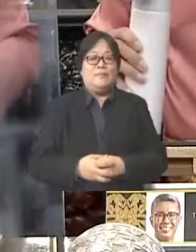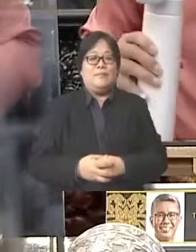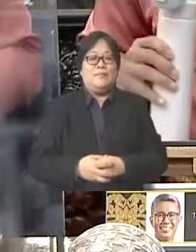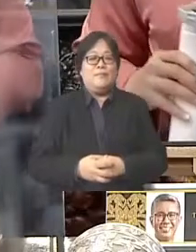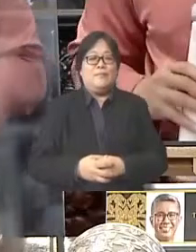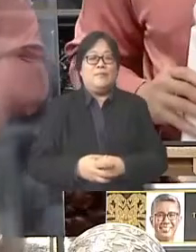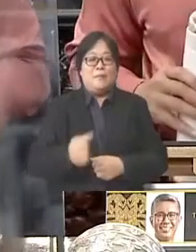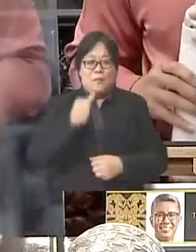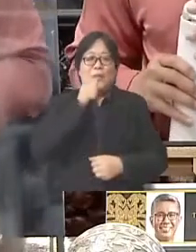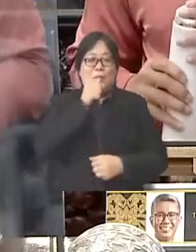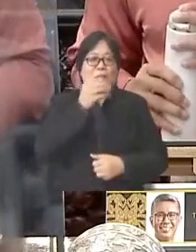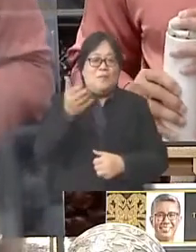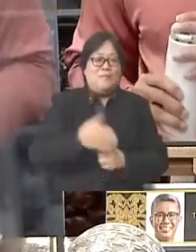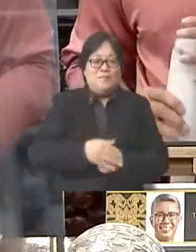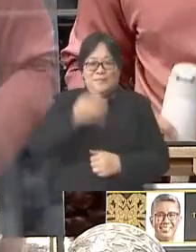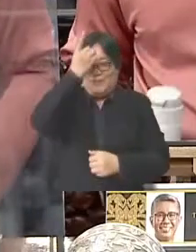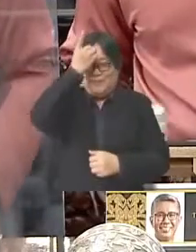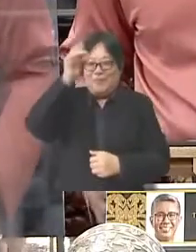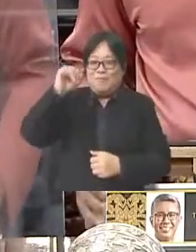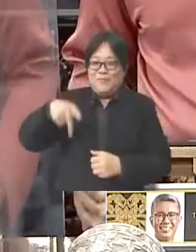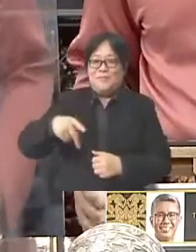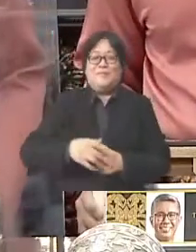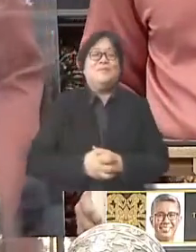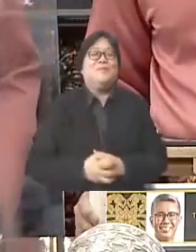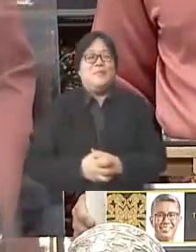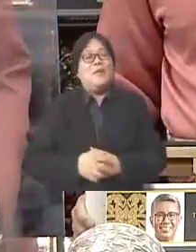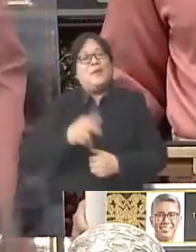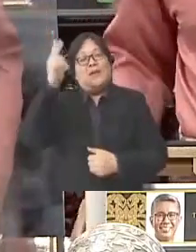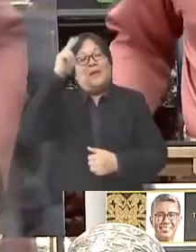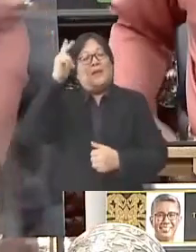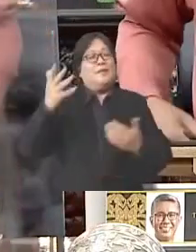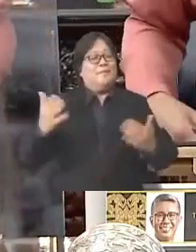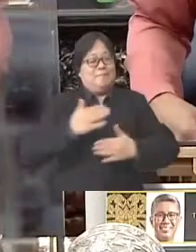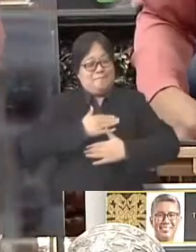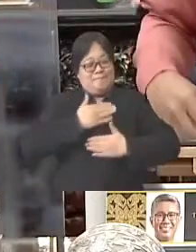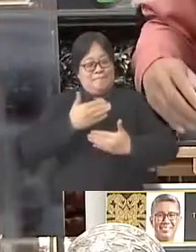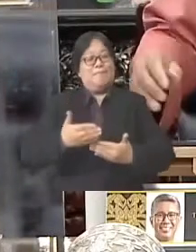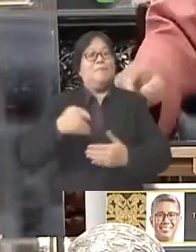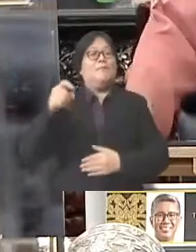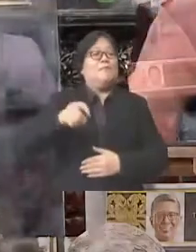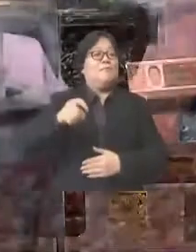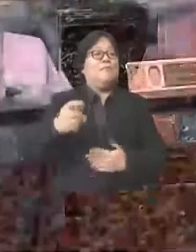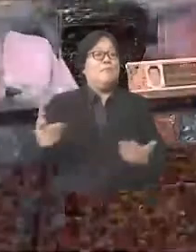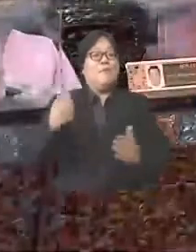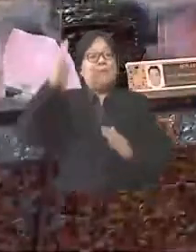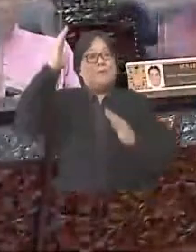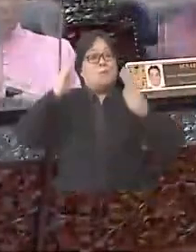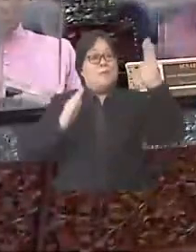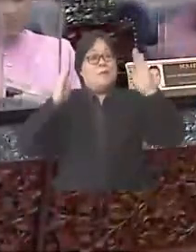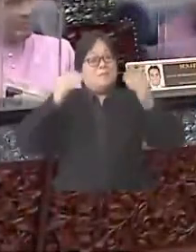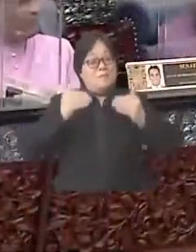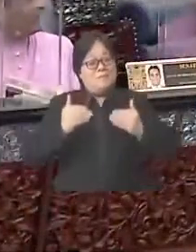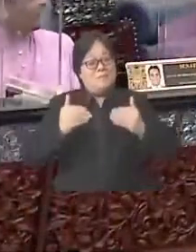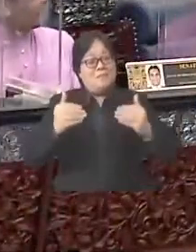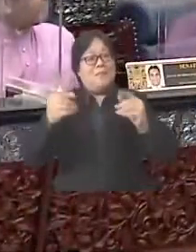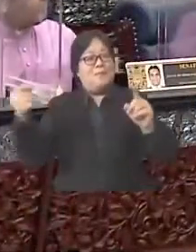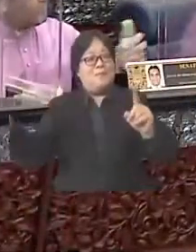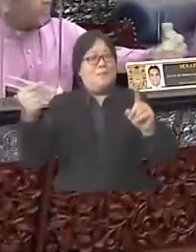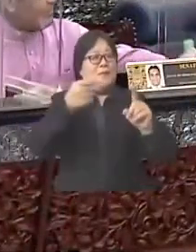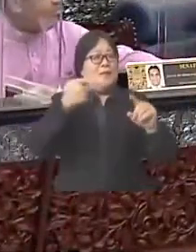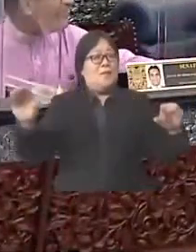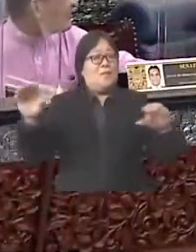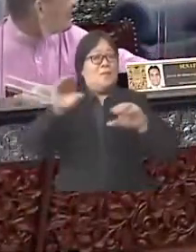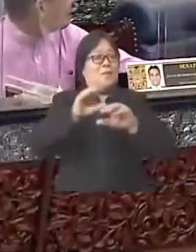bro Sip skatchbook Yang betul kerajaan telah komite untuk memastikan Malaysia terus menjadi destinasi